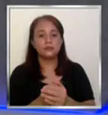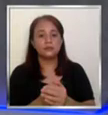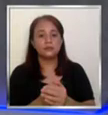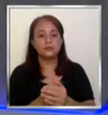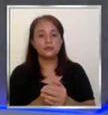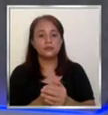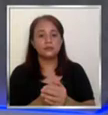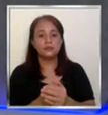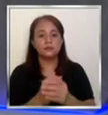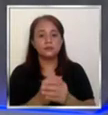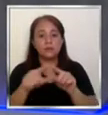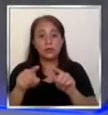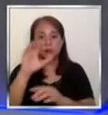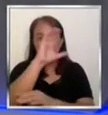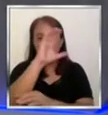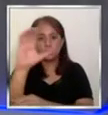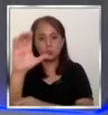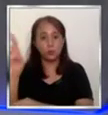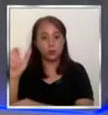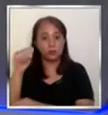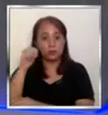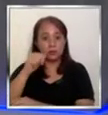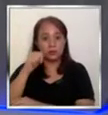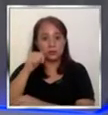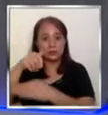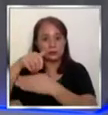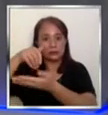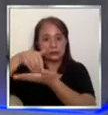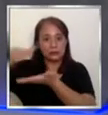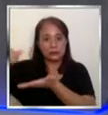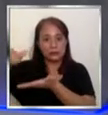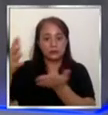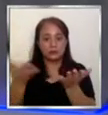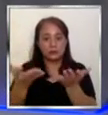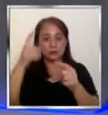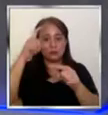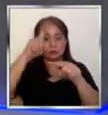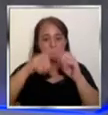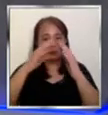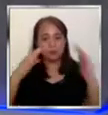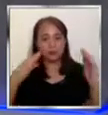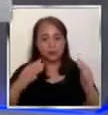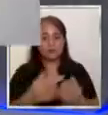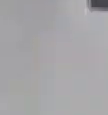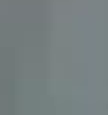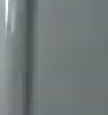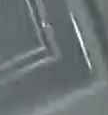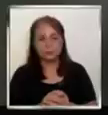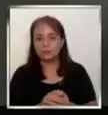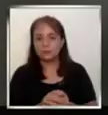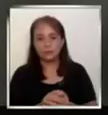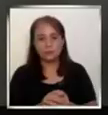ang ginang ang pinaalis sa kanilang inuupahang bahay. Nakatutok si Tina Panginibanker.